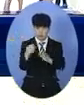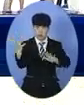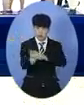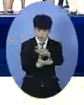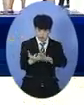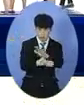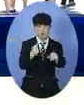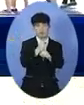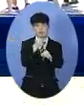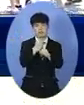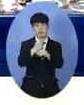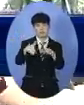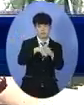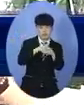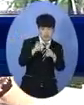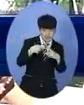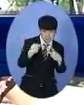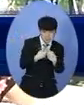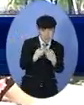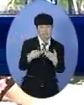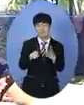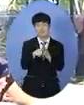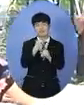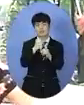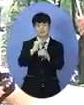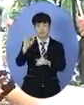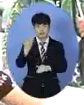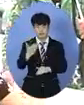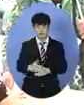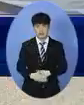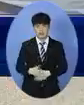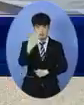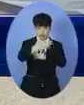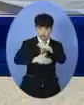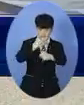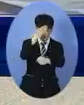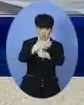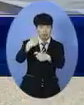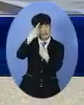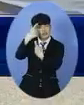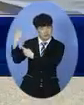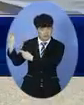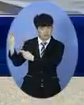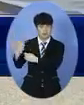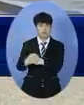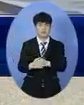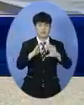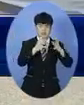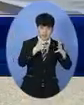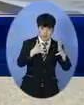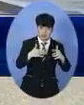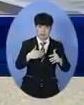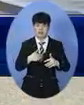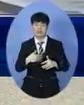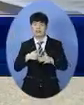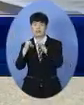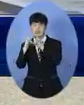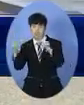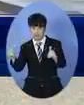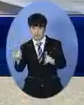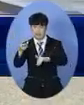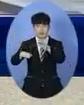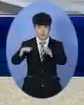만들고 다양한 문화에 대한 이해를 높이기 위해 마련됐습니다. 제9주년 세계인의 날을 기념하여